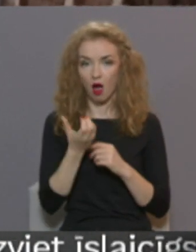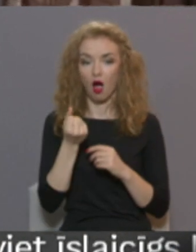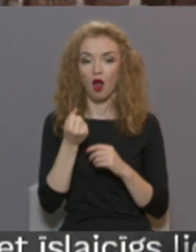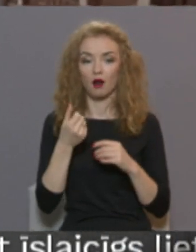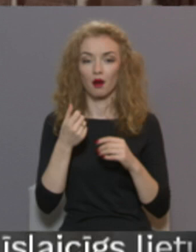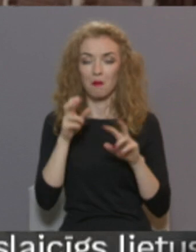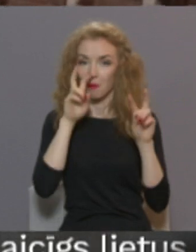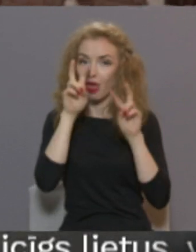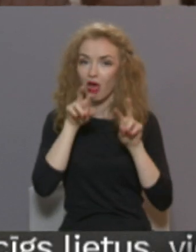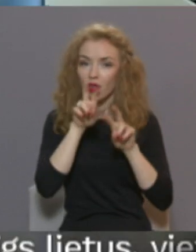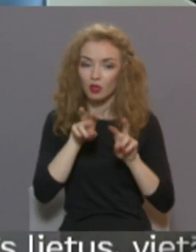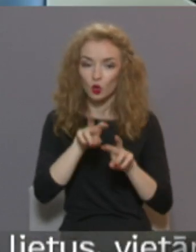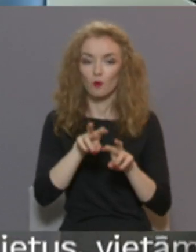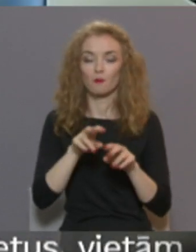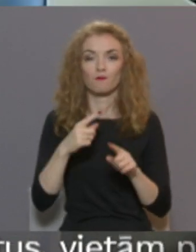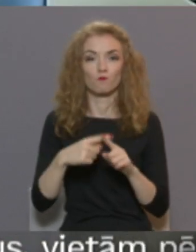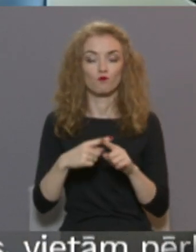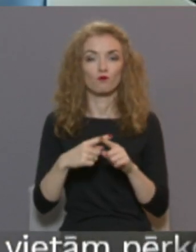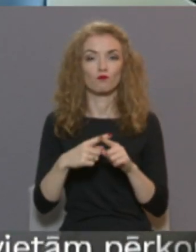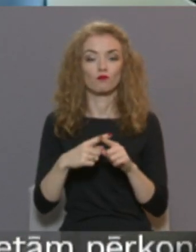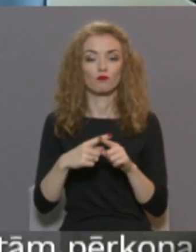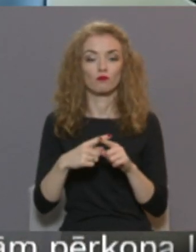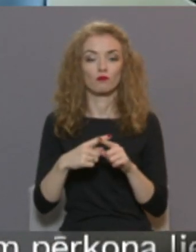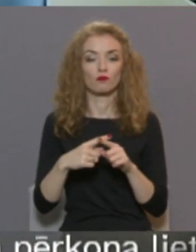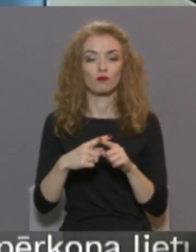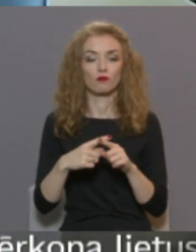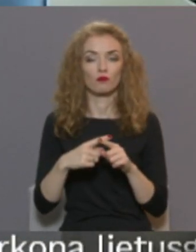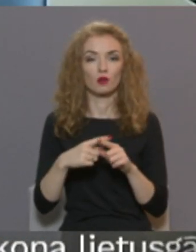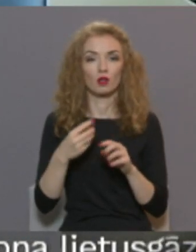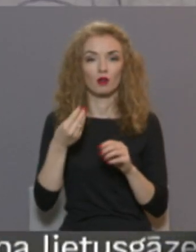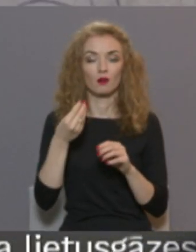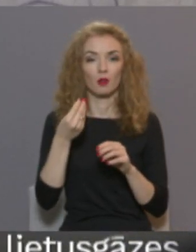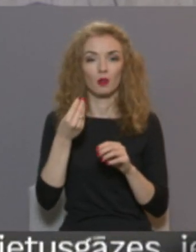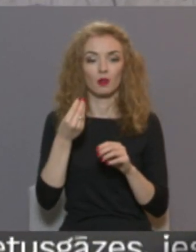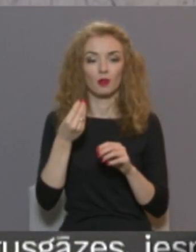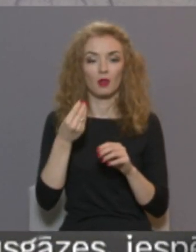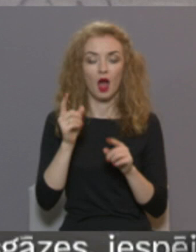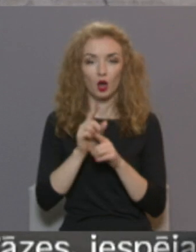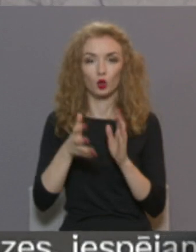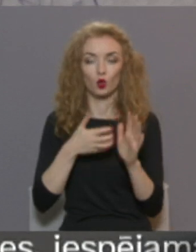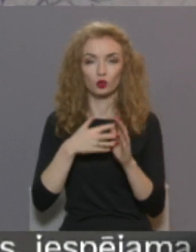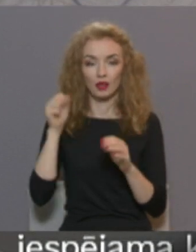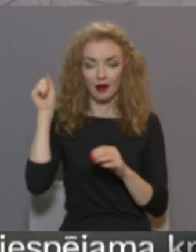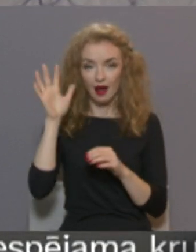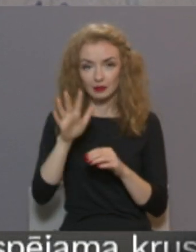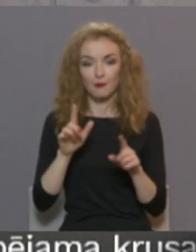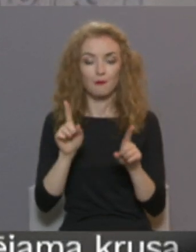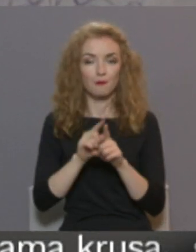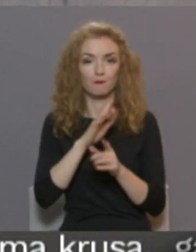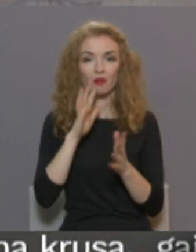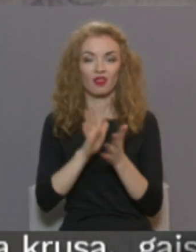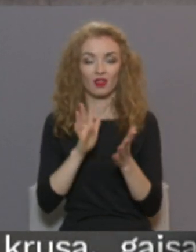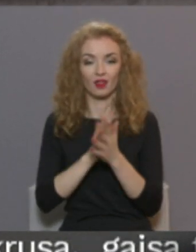izdarītiem pētījumiem, kas attiecas uz insulāciju, izgaismojumu, troksni un gaisa